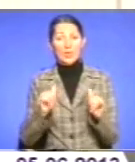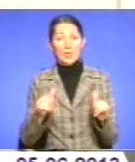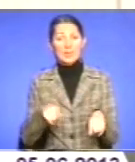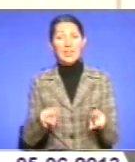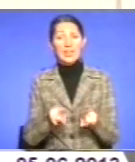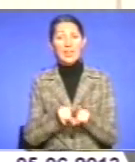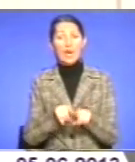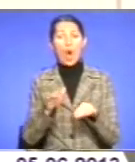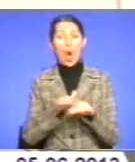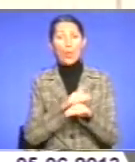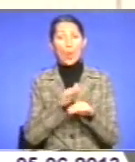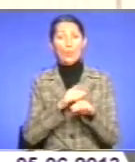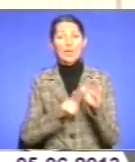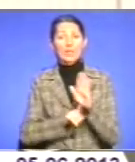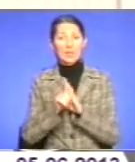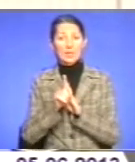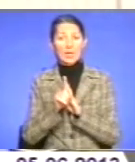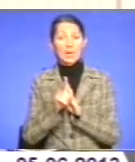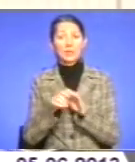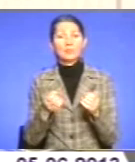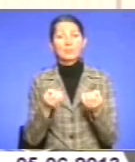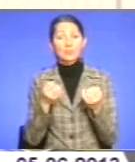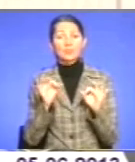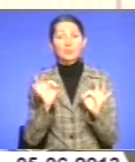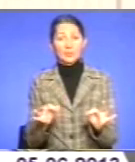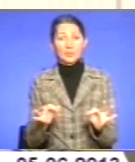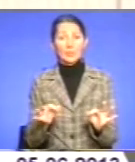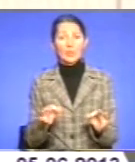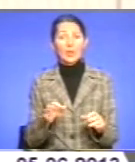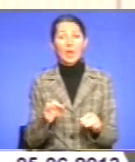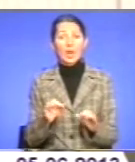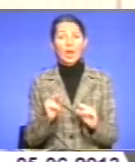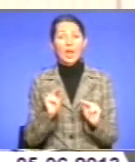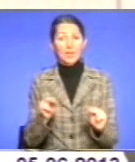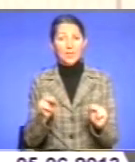таких добрих засадах об'єктивізму, правдивості, щоб...